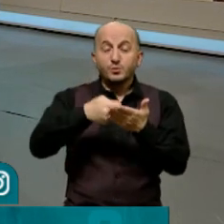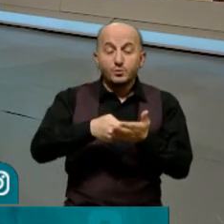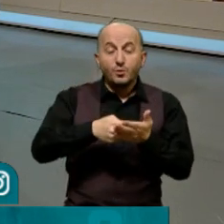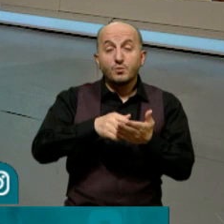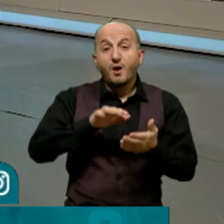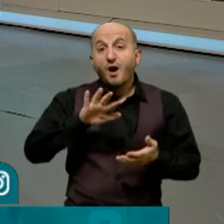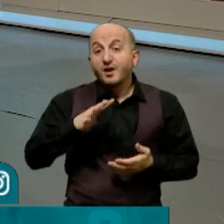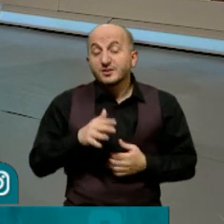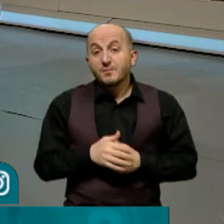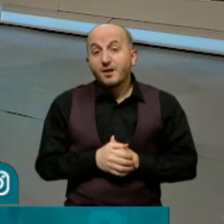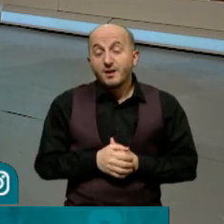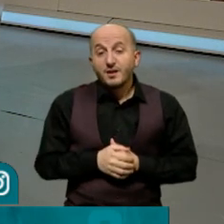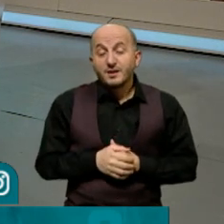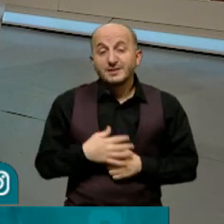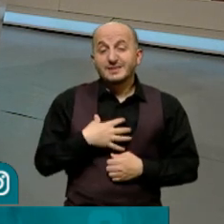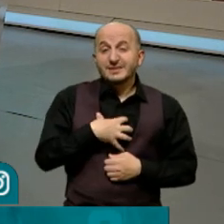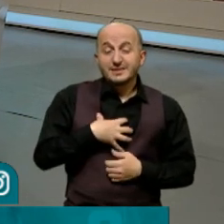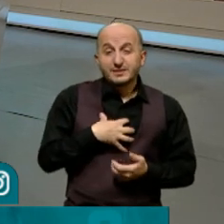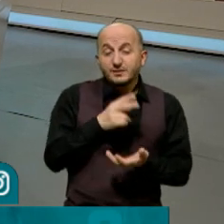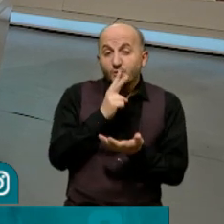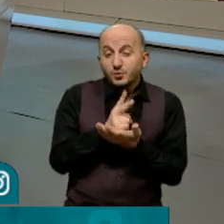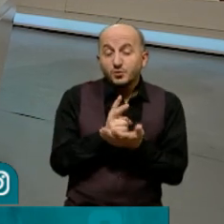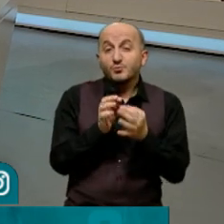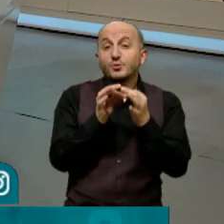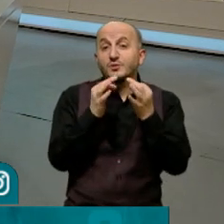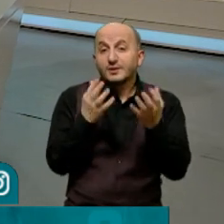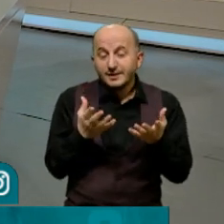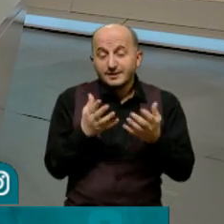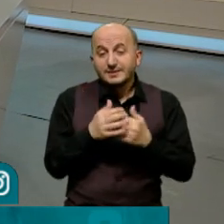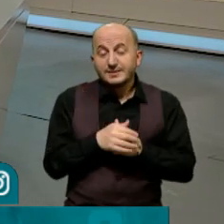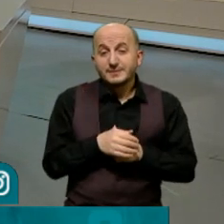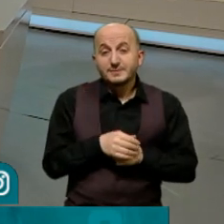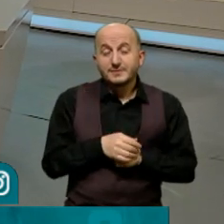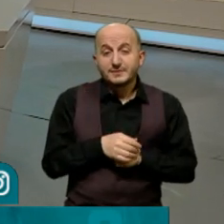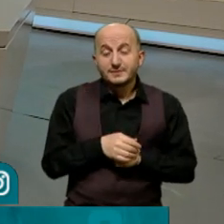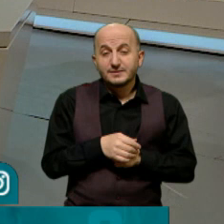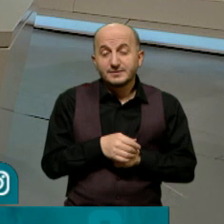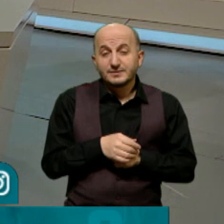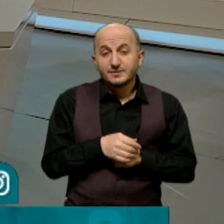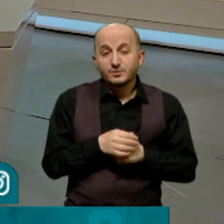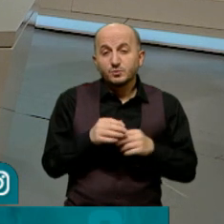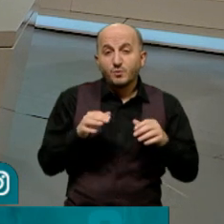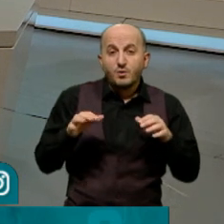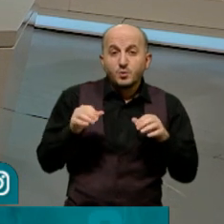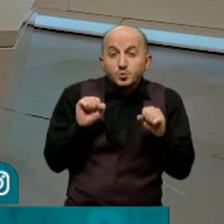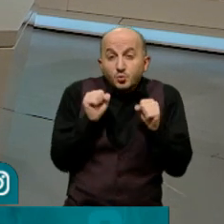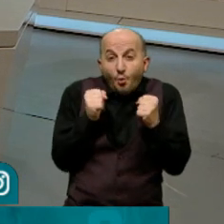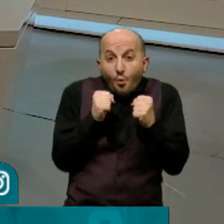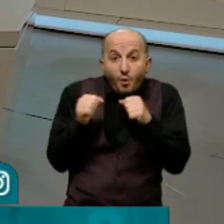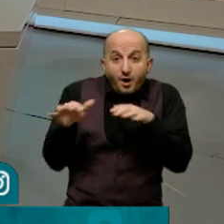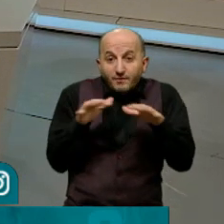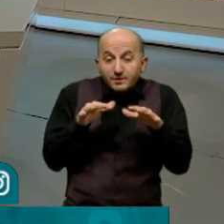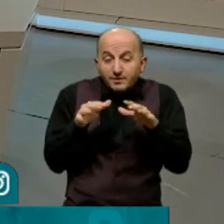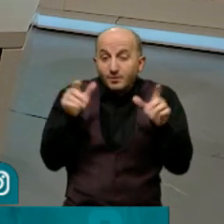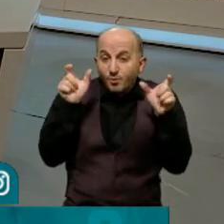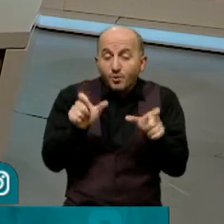Acaba bunun dini hükmü nedir? Soralım. Yani bizim doğal afetlerden korunmak için